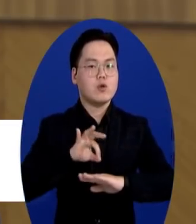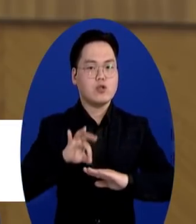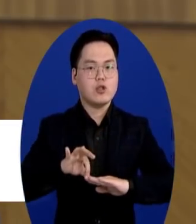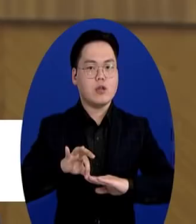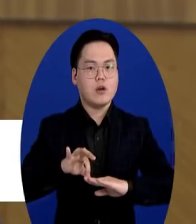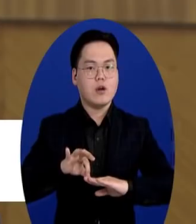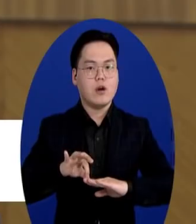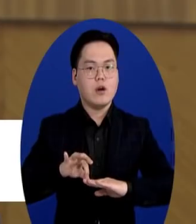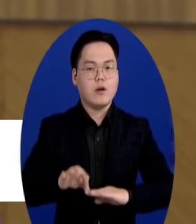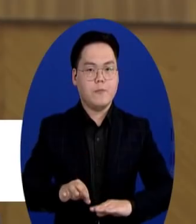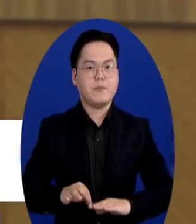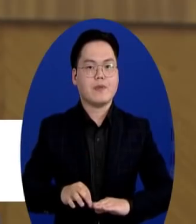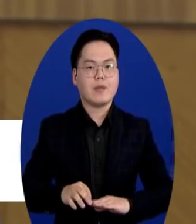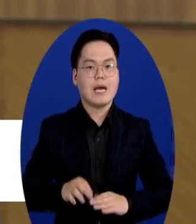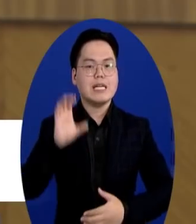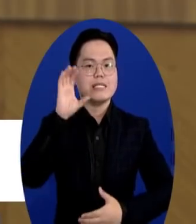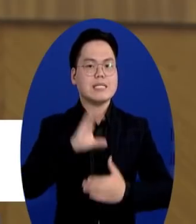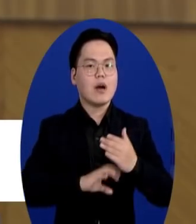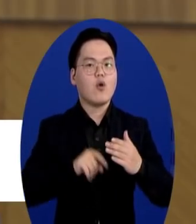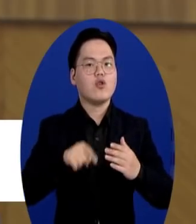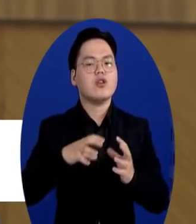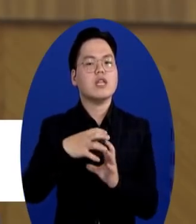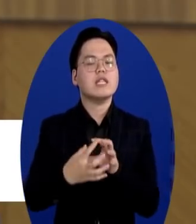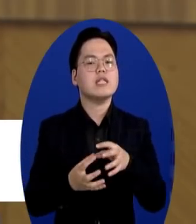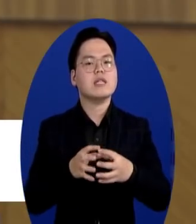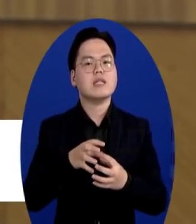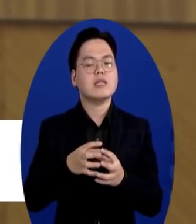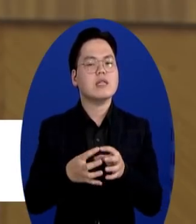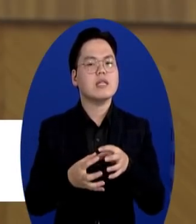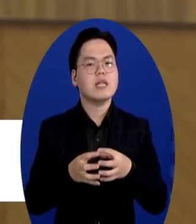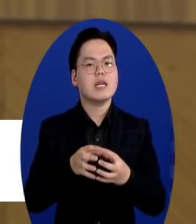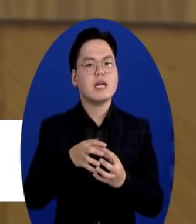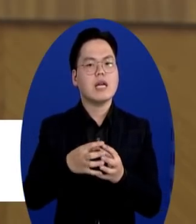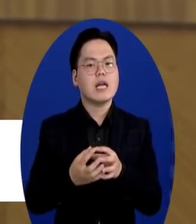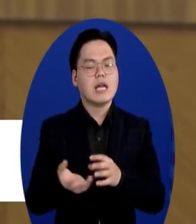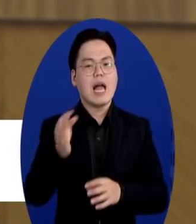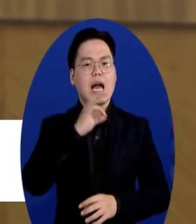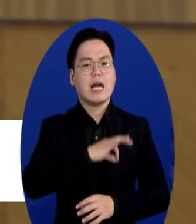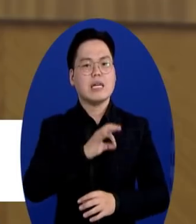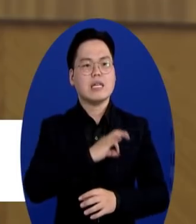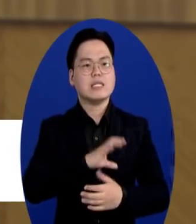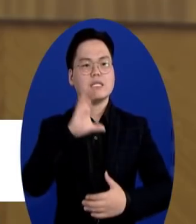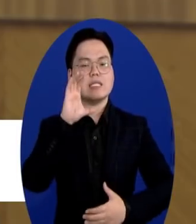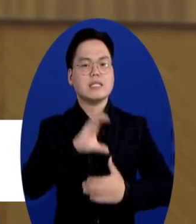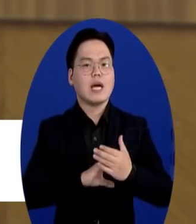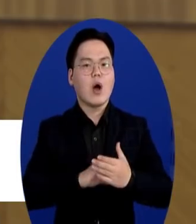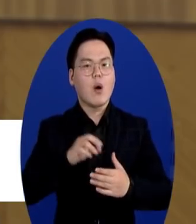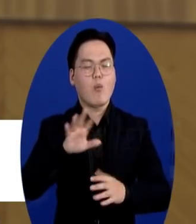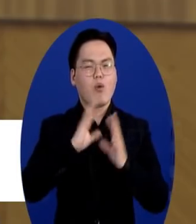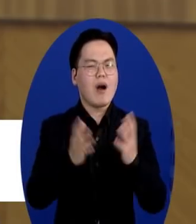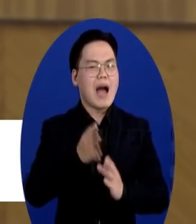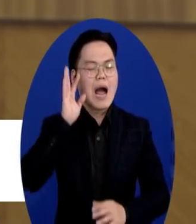төслүүдийг одоо санхүүгийн өнөөдөр дэлхийн одоо нийт хэрэгжилж байгаа санхүүгийн бүх одоо арга